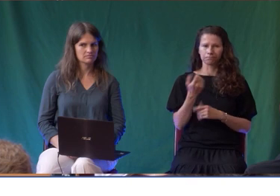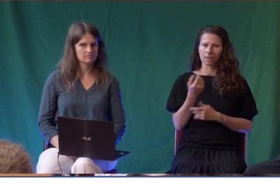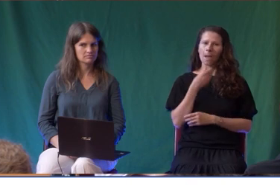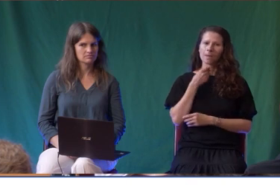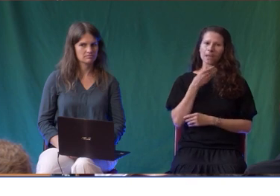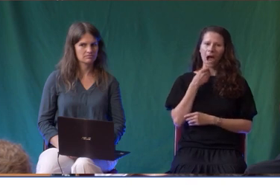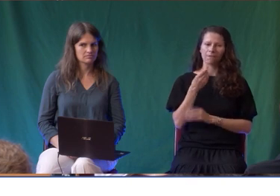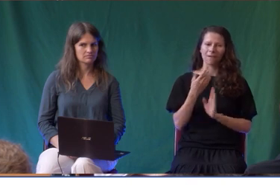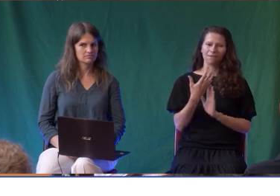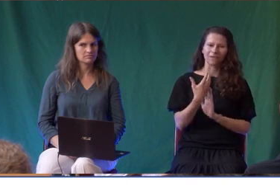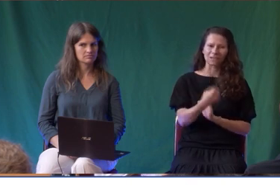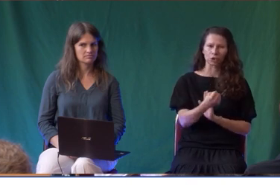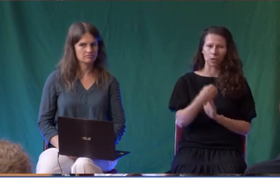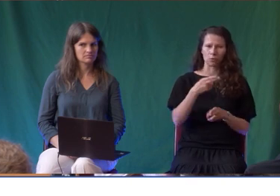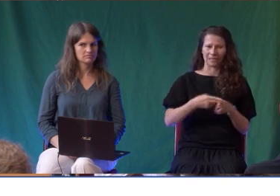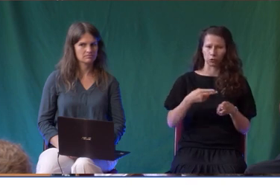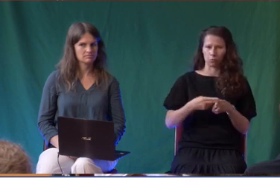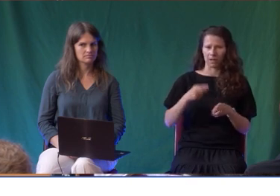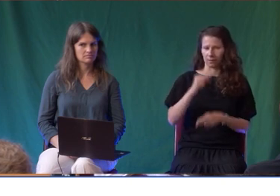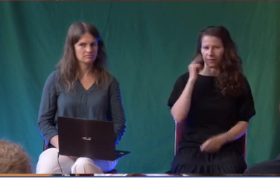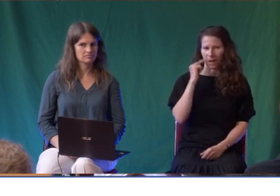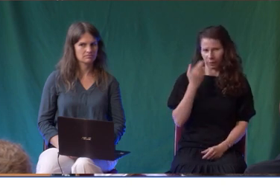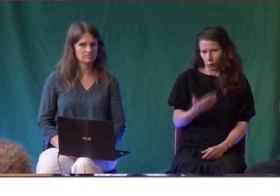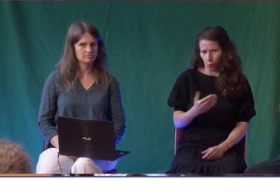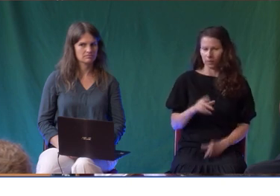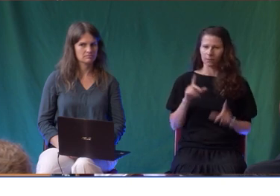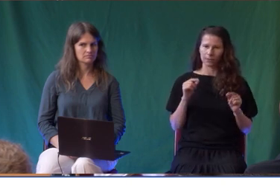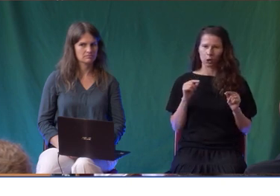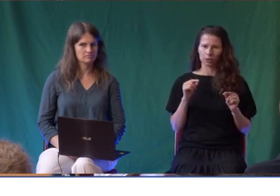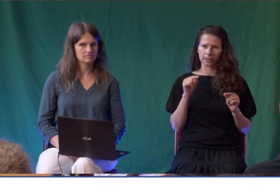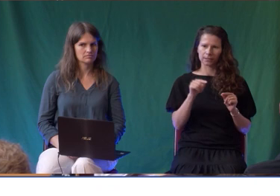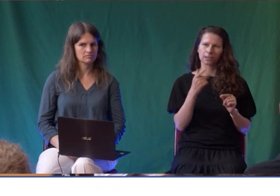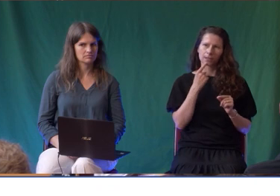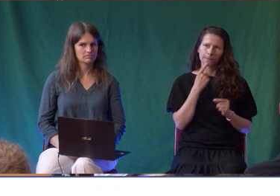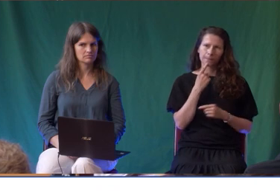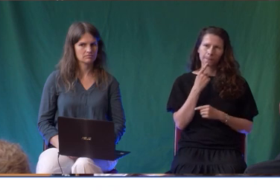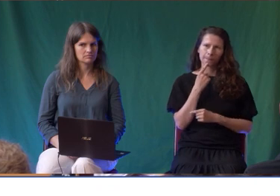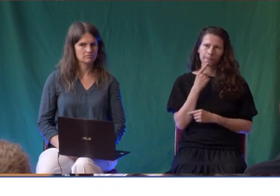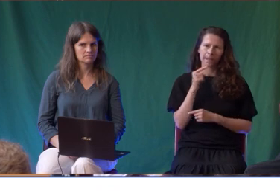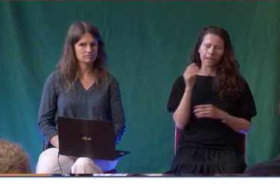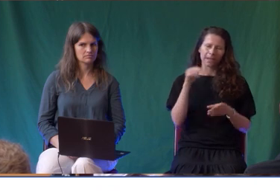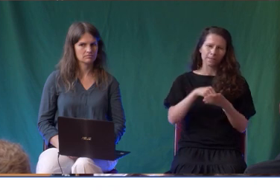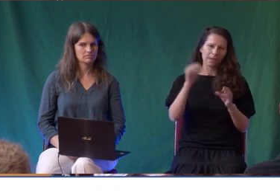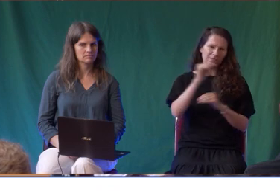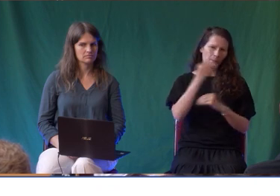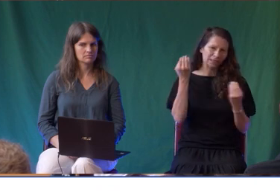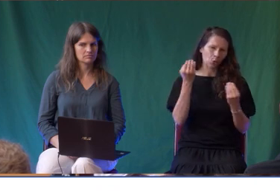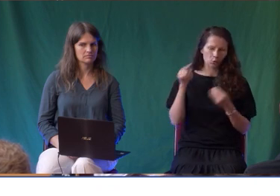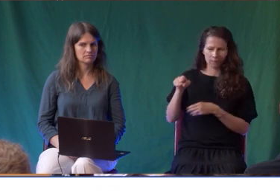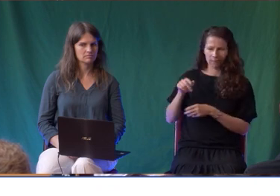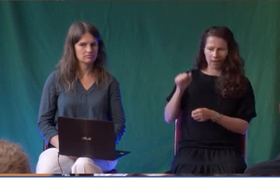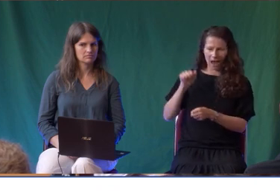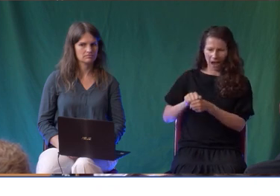bedarfsfeststellungsinstrument heißt das das ist sind Informationen wie kann ein Amt